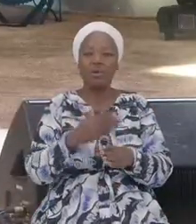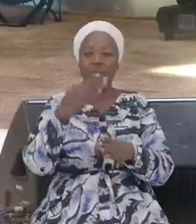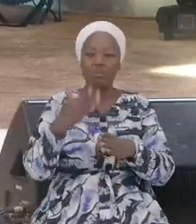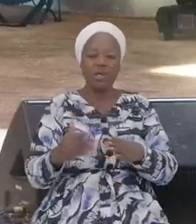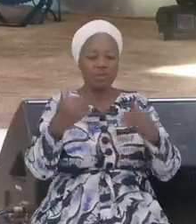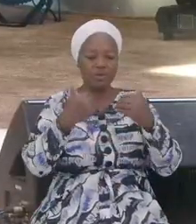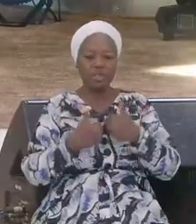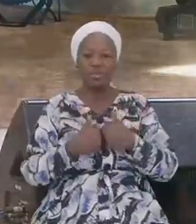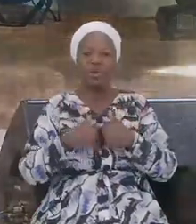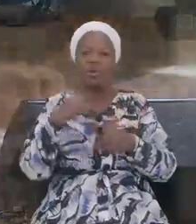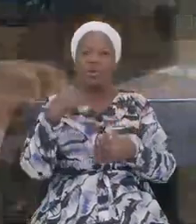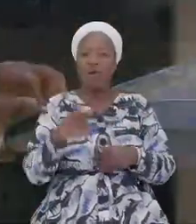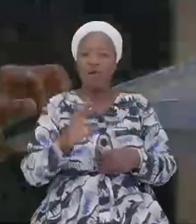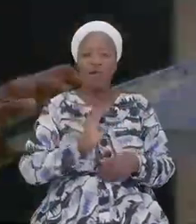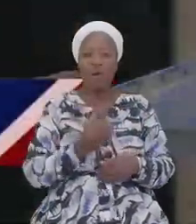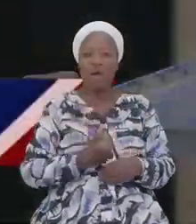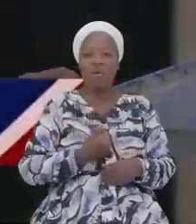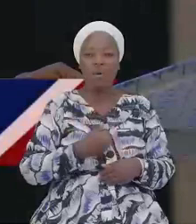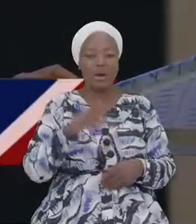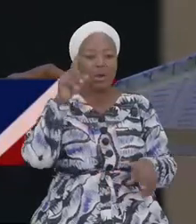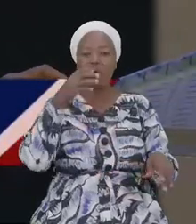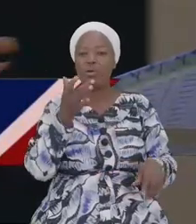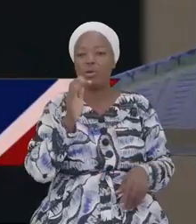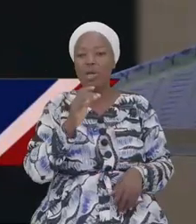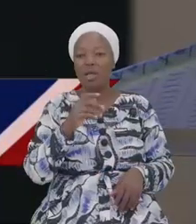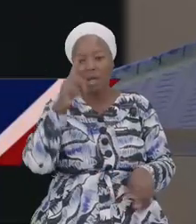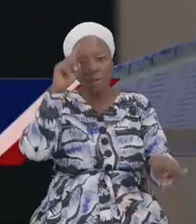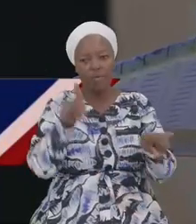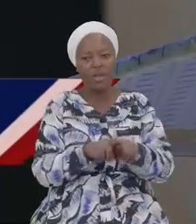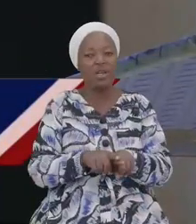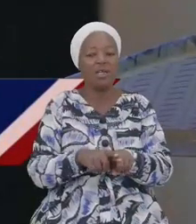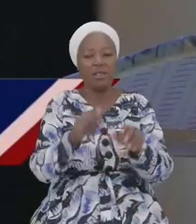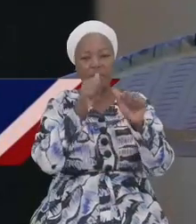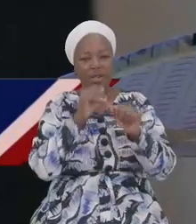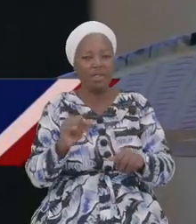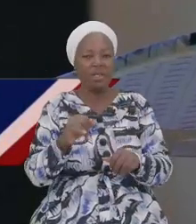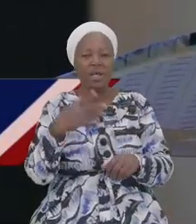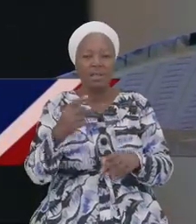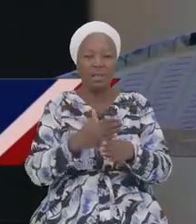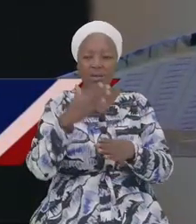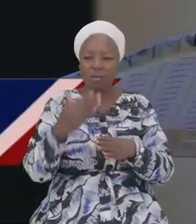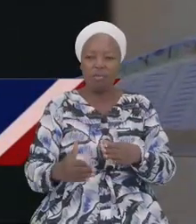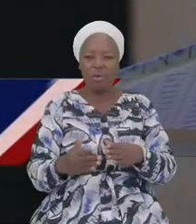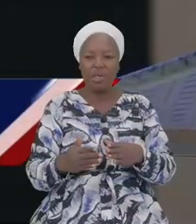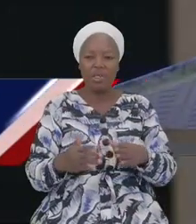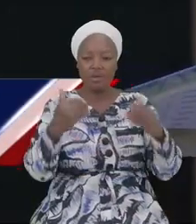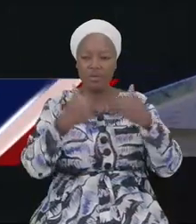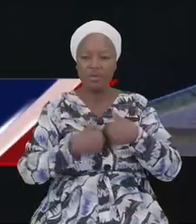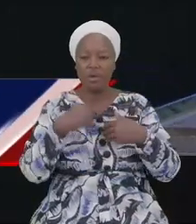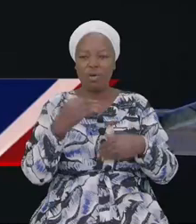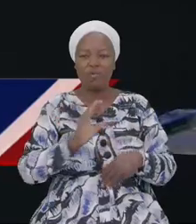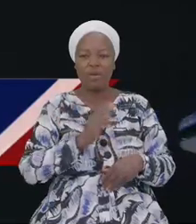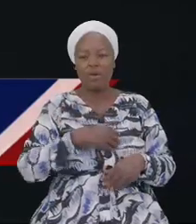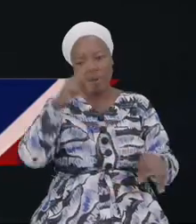possession complète de nos bénédictions d'alliance. La possession complète de nos bénédictions